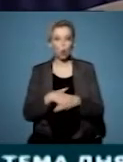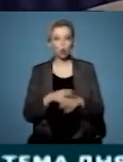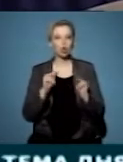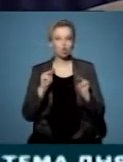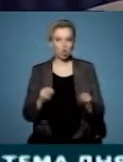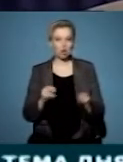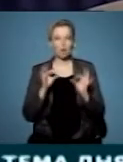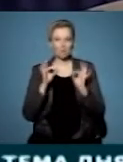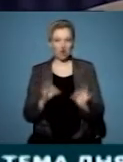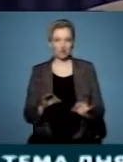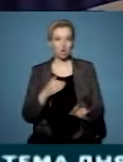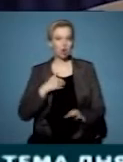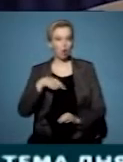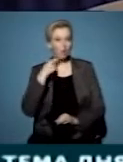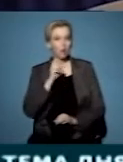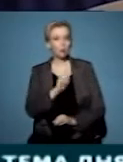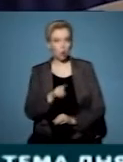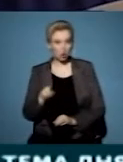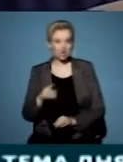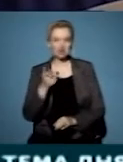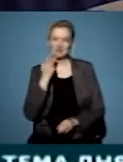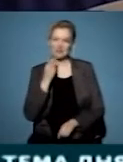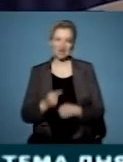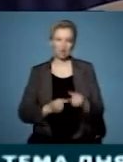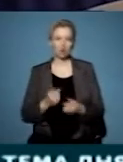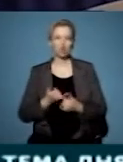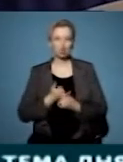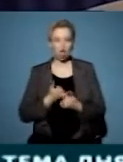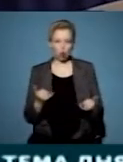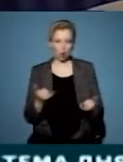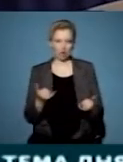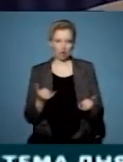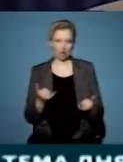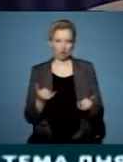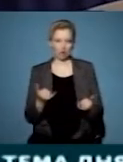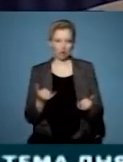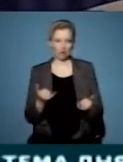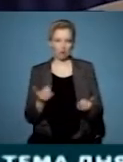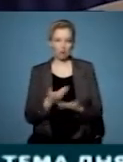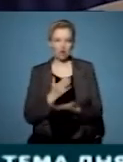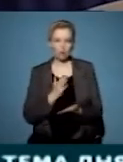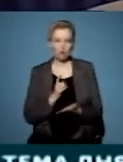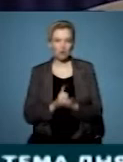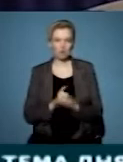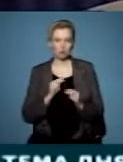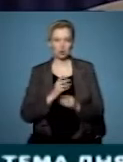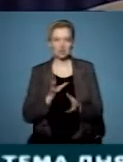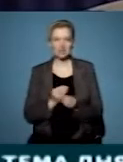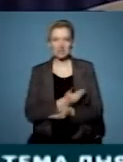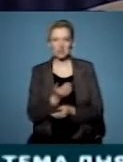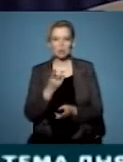чесні, правдиві. Я говорила їм про це завжди. Шановні, ми маємо працювати з вами